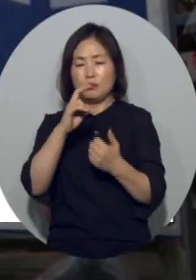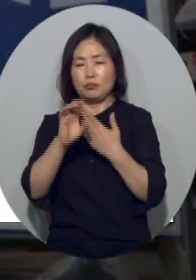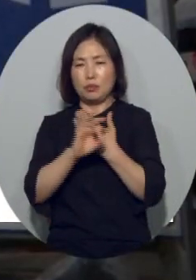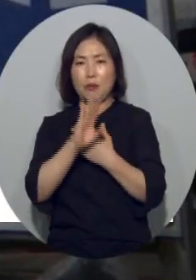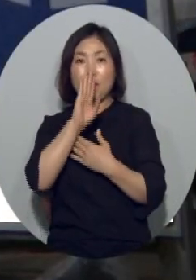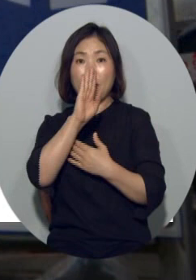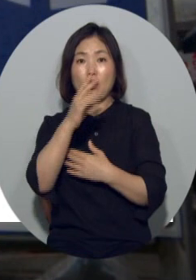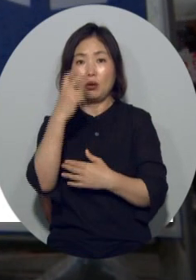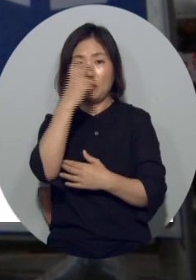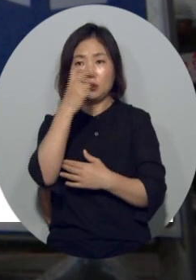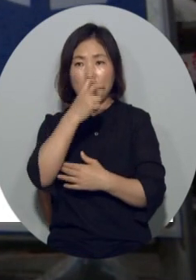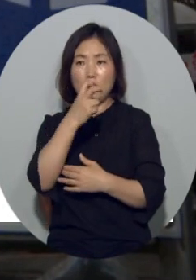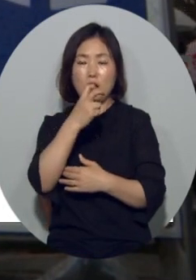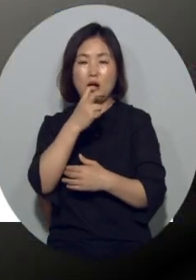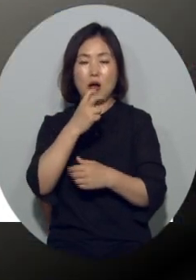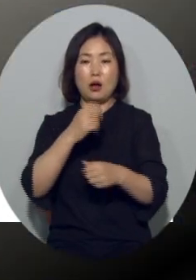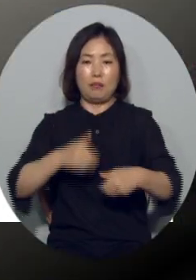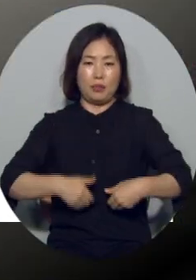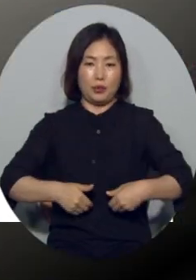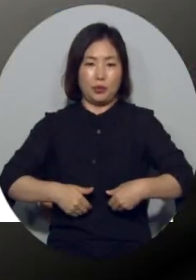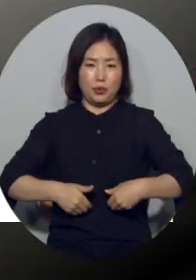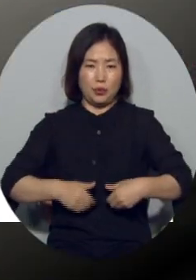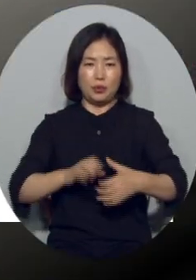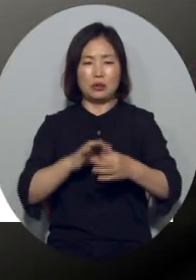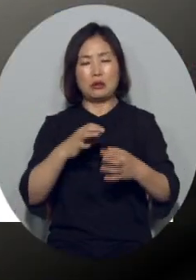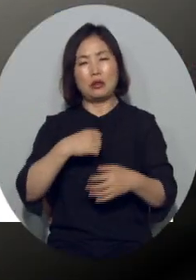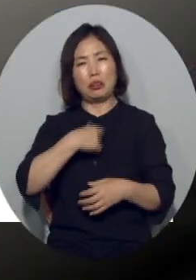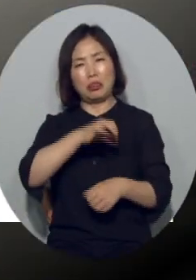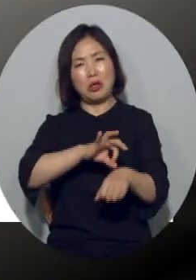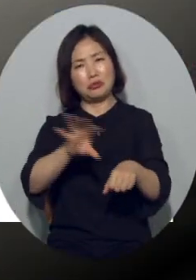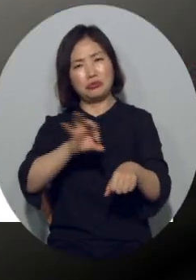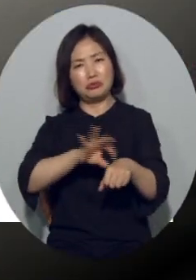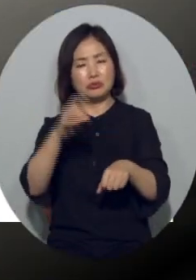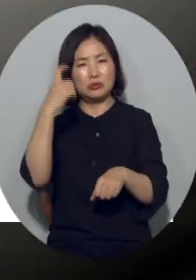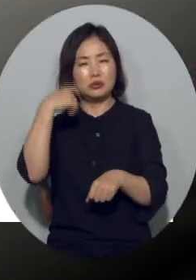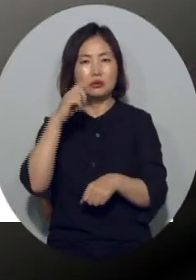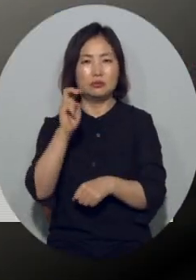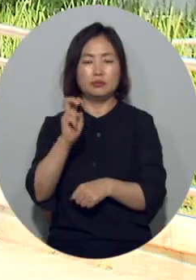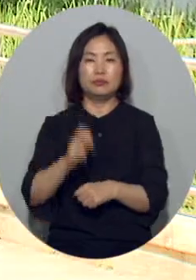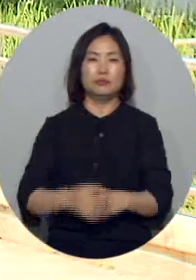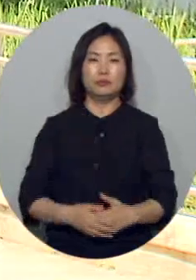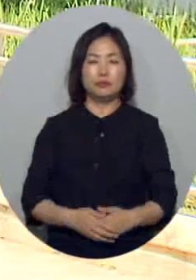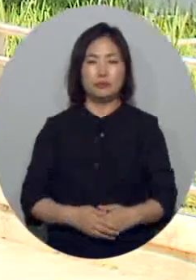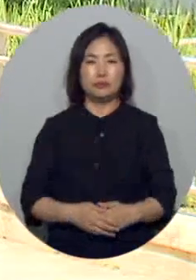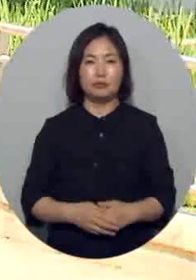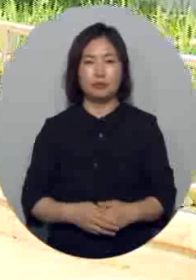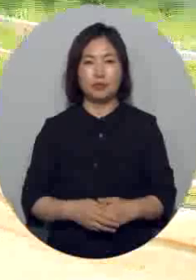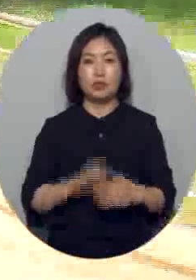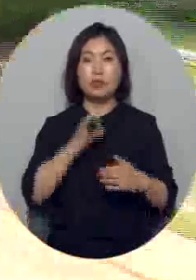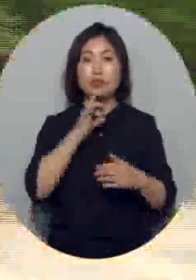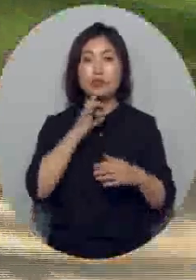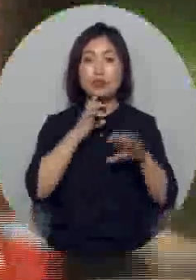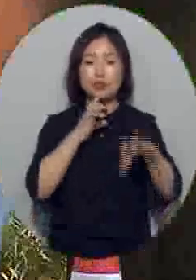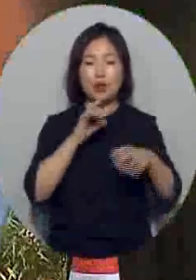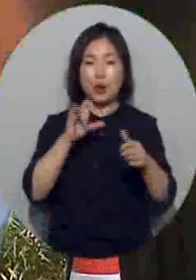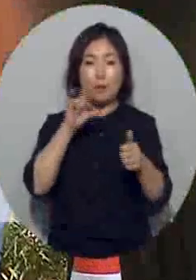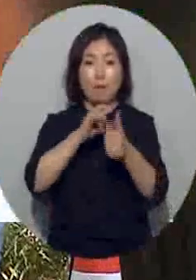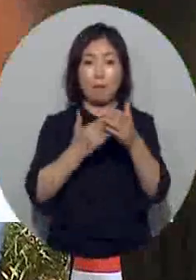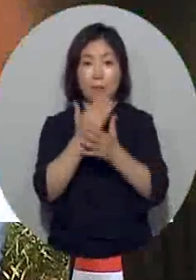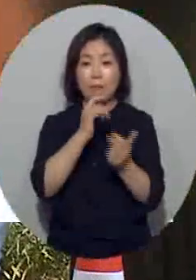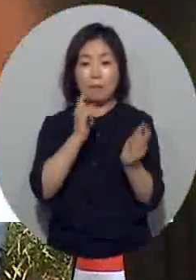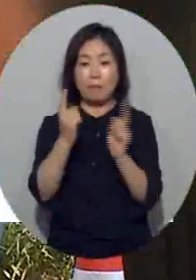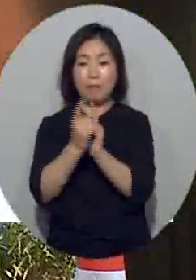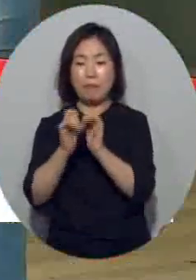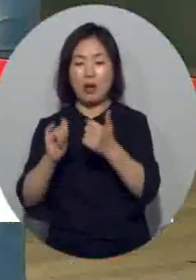즉시 검사를 받는 이 부분에 좀 위법함이 있지 않았나 합니다. 구미에서는 확진자의